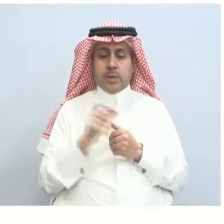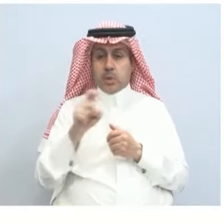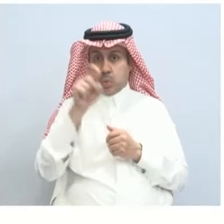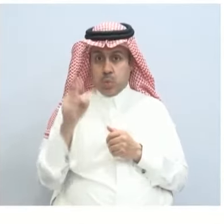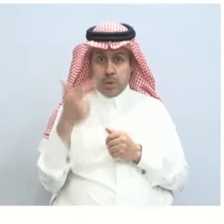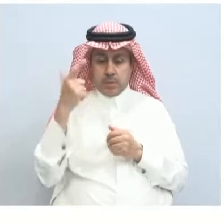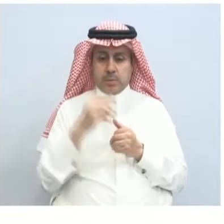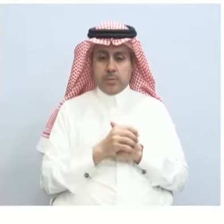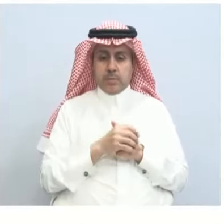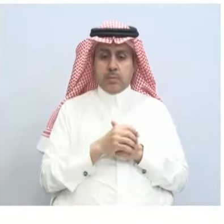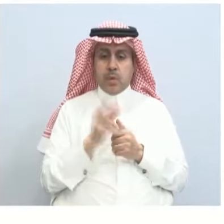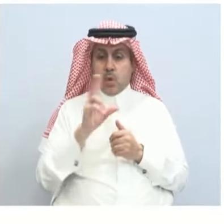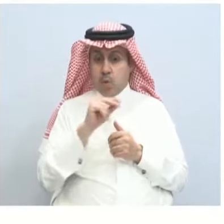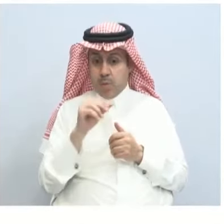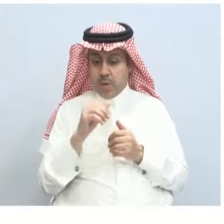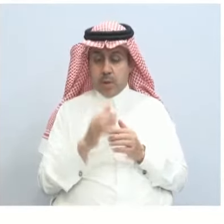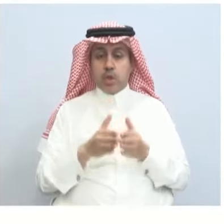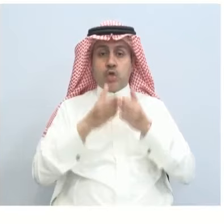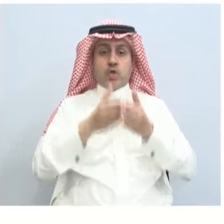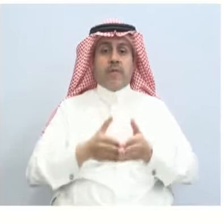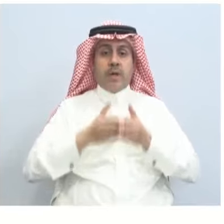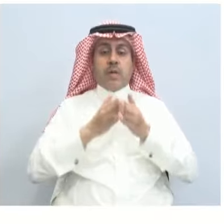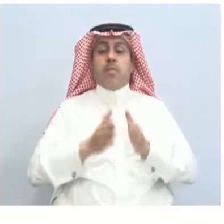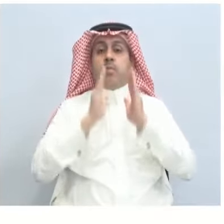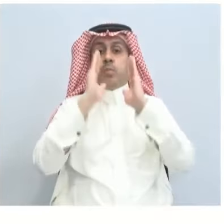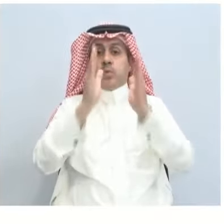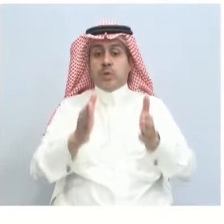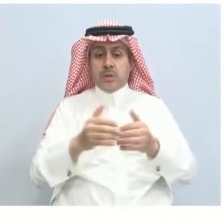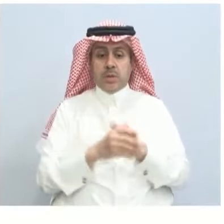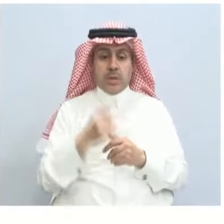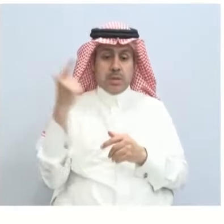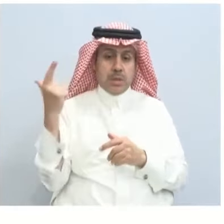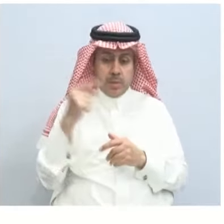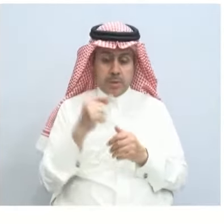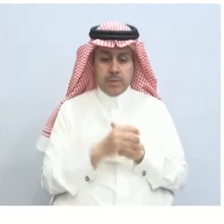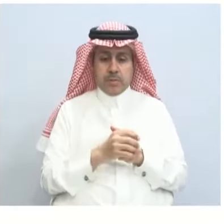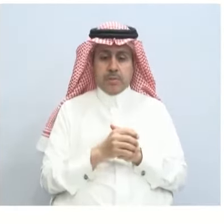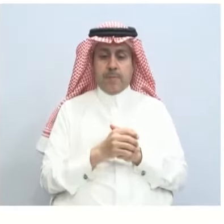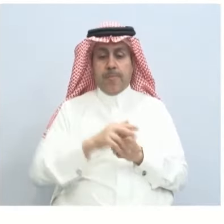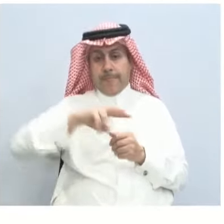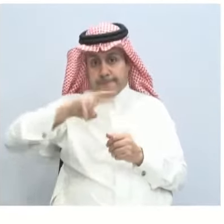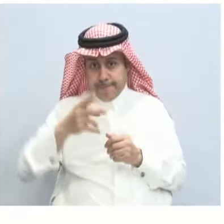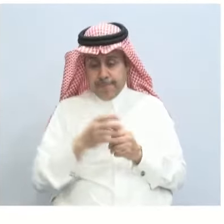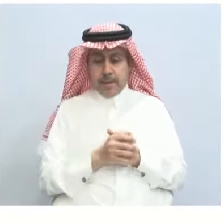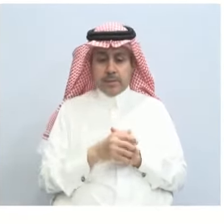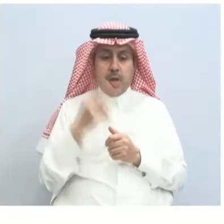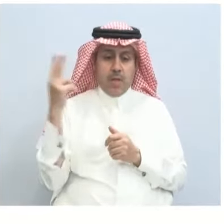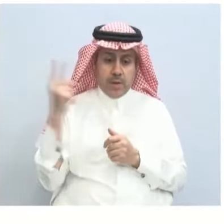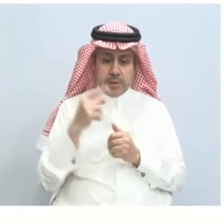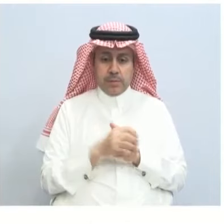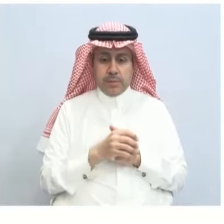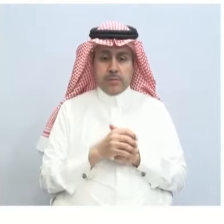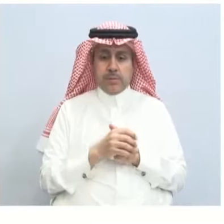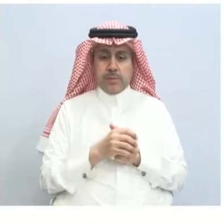اي يمثل مسار سفينه بالمت 9 و17 فاذا غيرت السفينه مسارها ليصبح في اتجاه المتجه 12